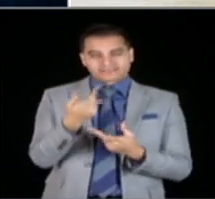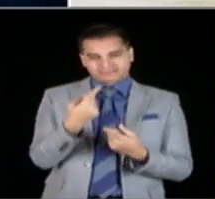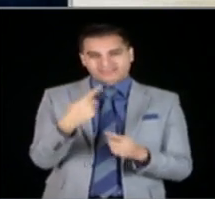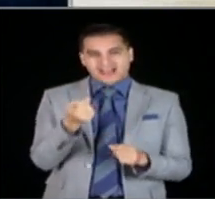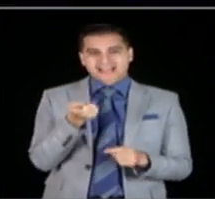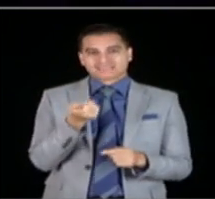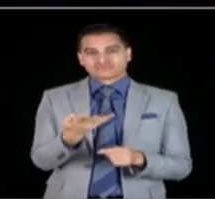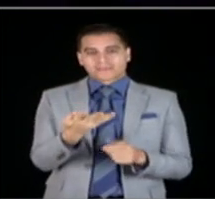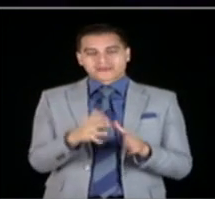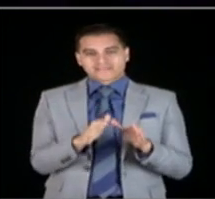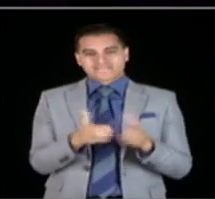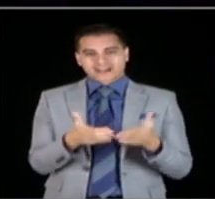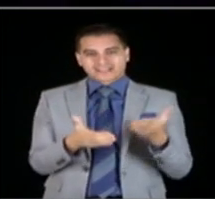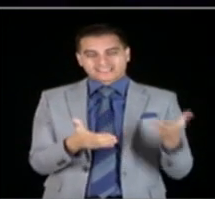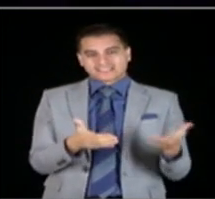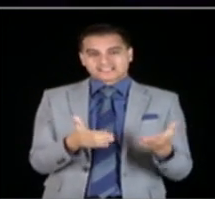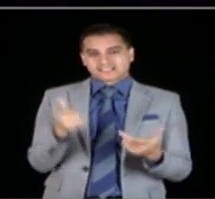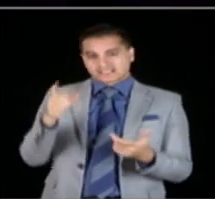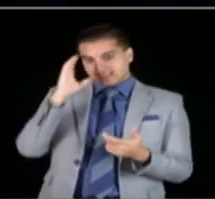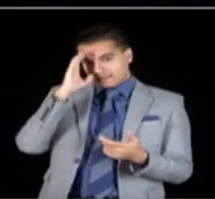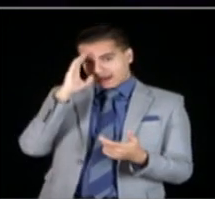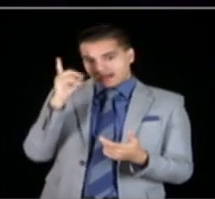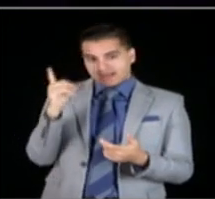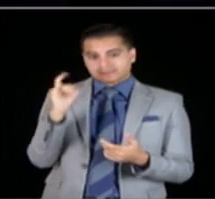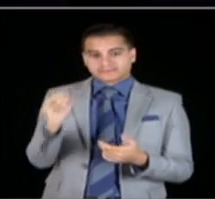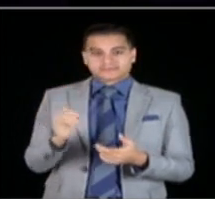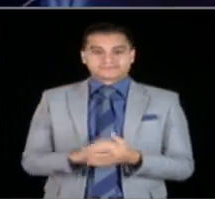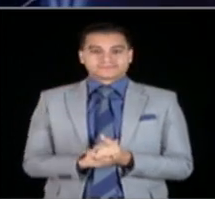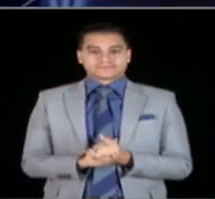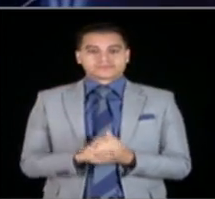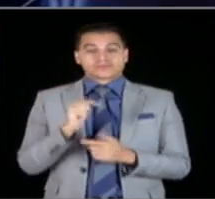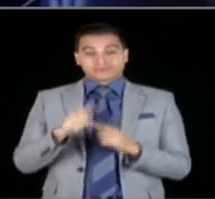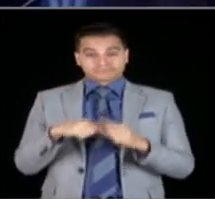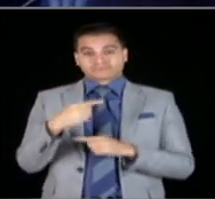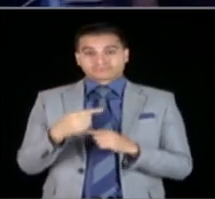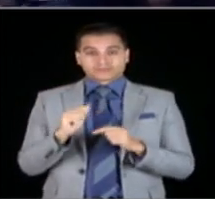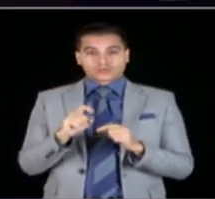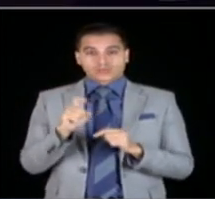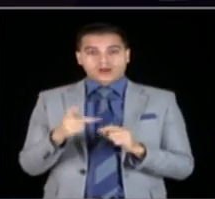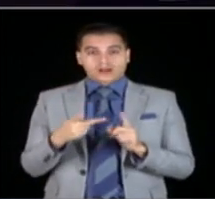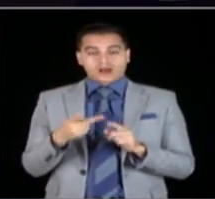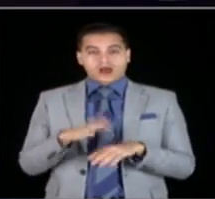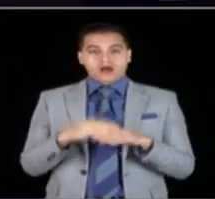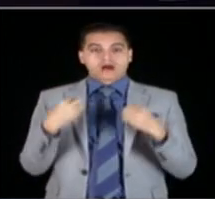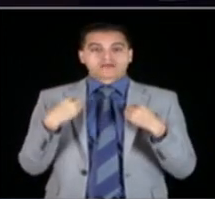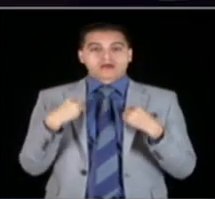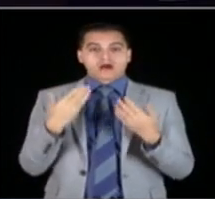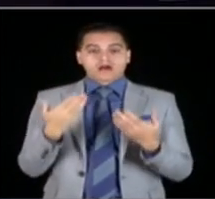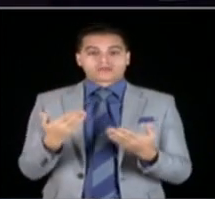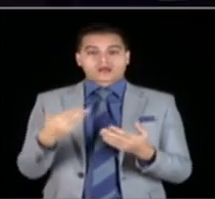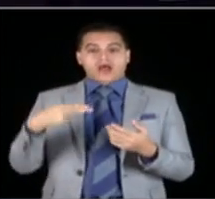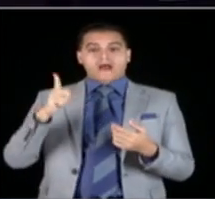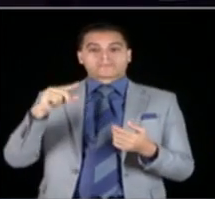45 أليجيترز، الزمالك 50. ودلوقتي عندنا سؤال في الرياضة: عبد